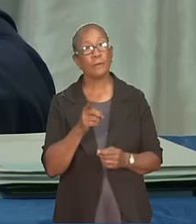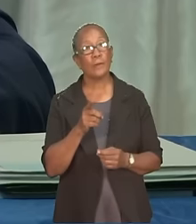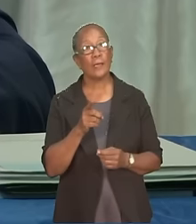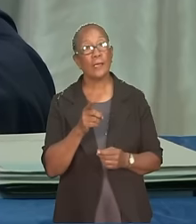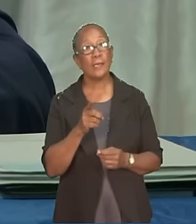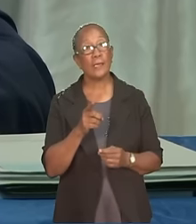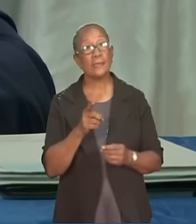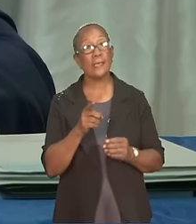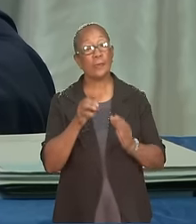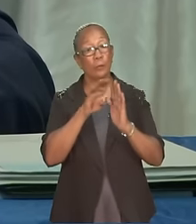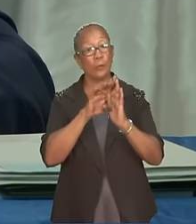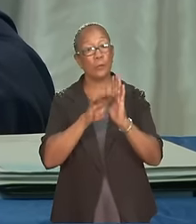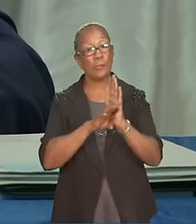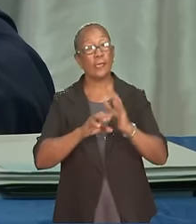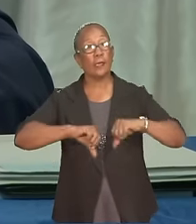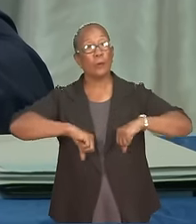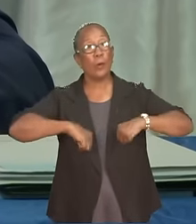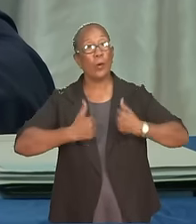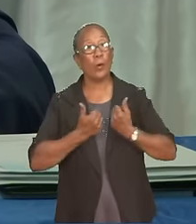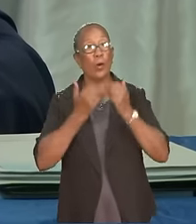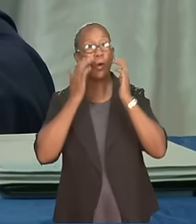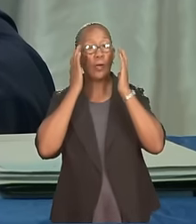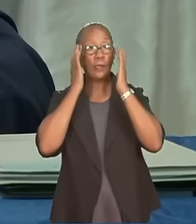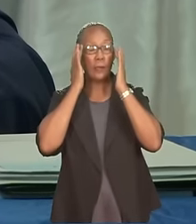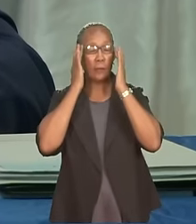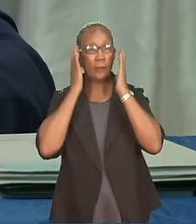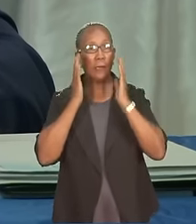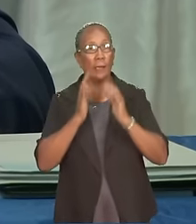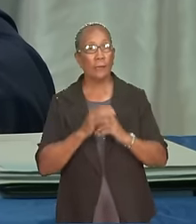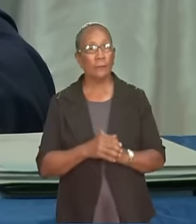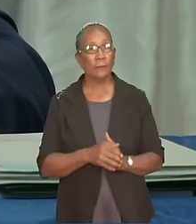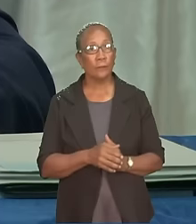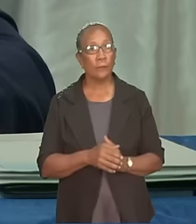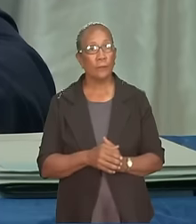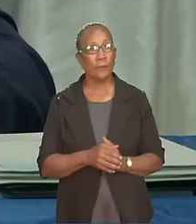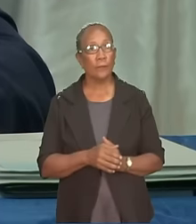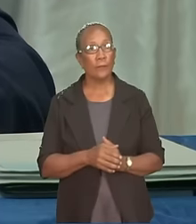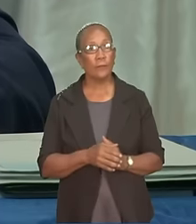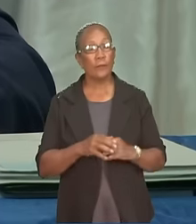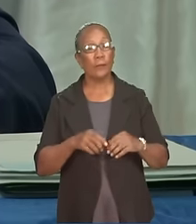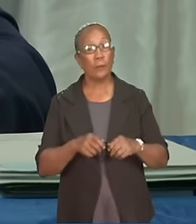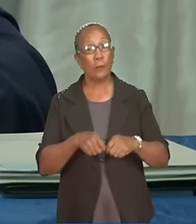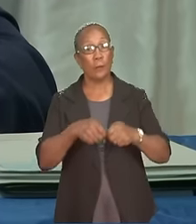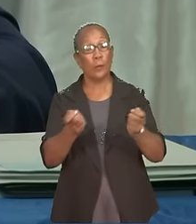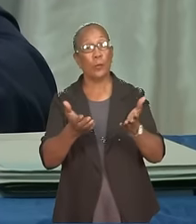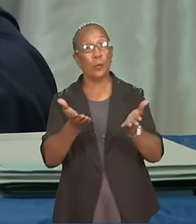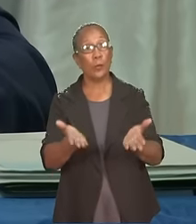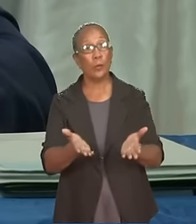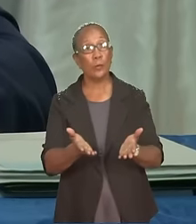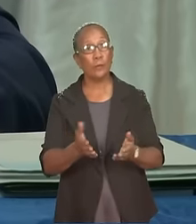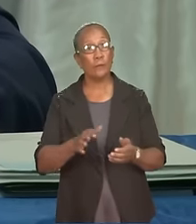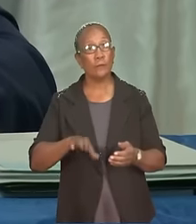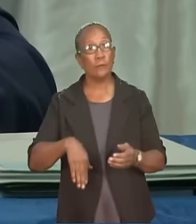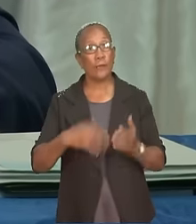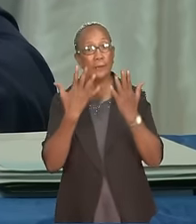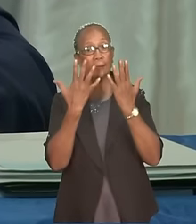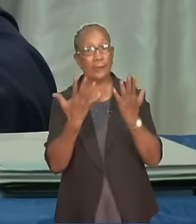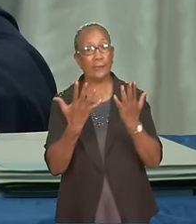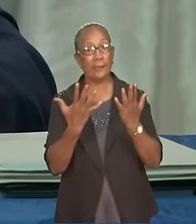biddingsprocedure gestart. Eerst met die expression of interest, dan die expression of proposals. Uiteindelijk is van 10 plus